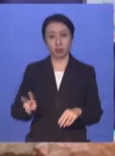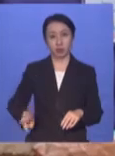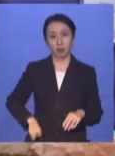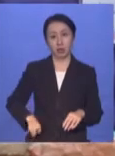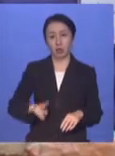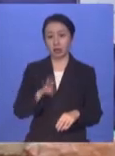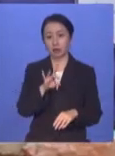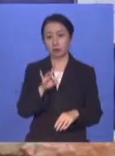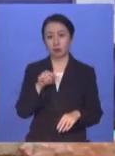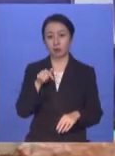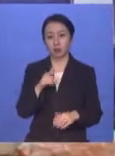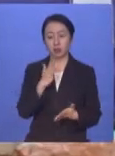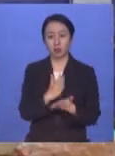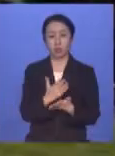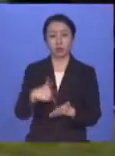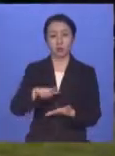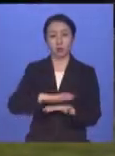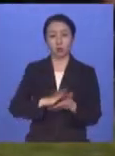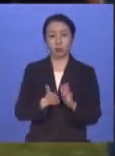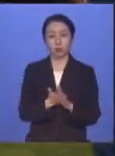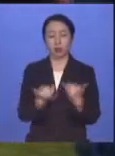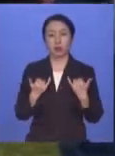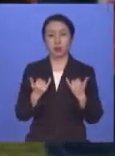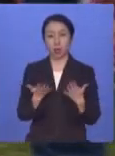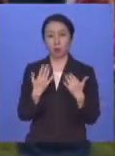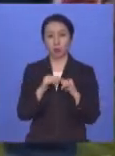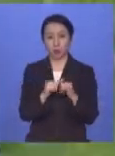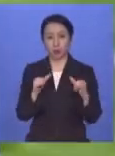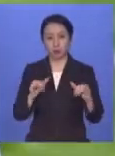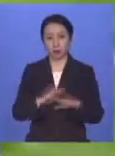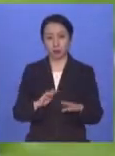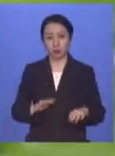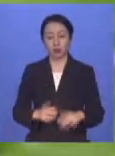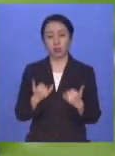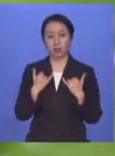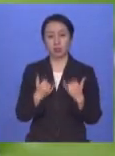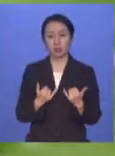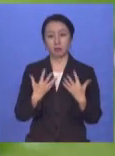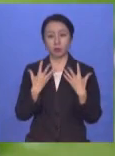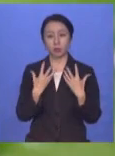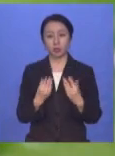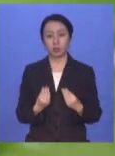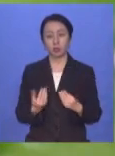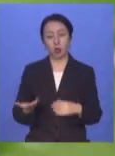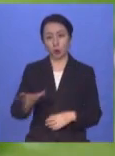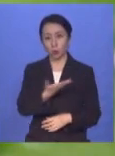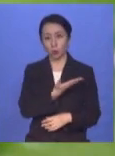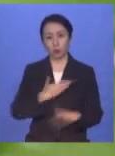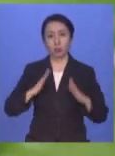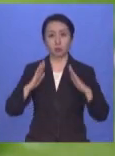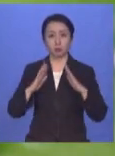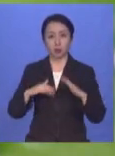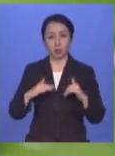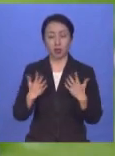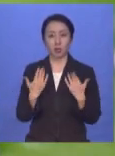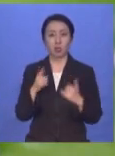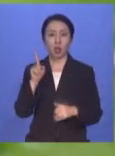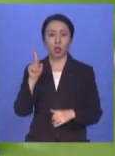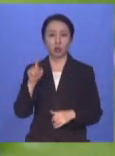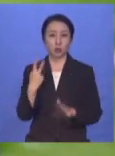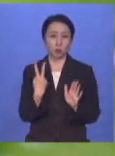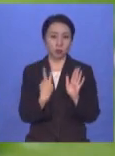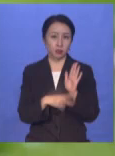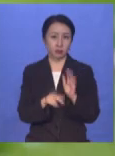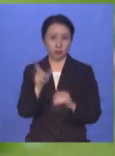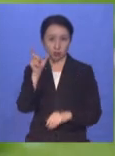Юлия Евсеева, здесь созданы все условия для отдыха и развития детей. А на сегодняшний день у нас в лагере отдыхает 170